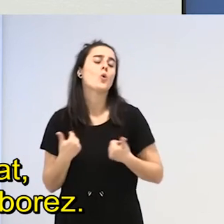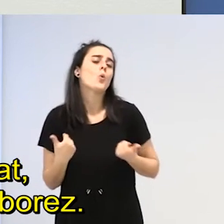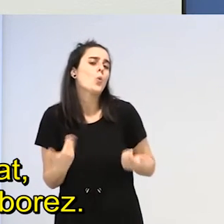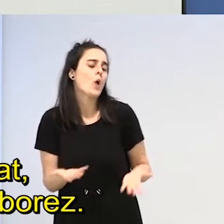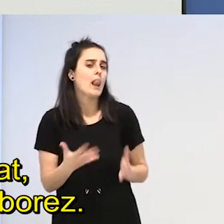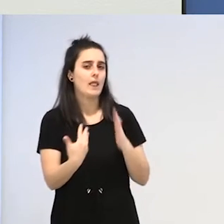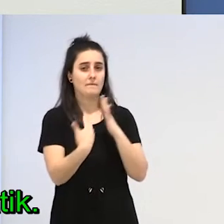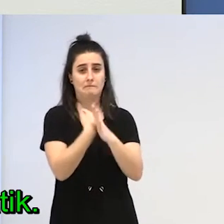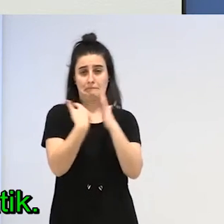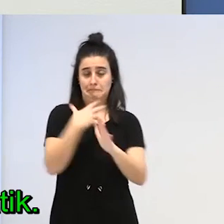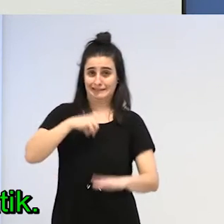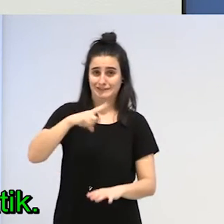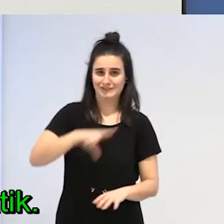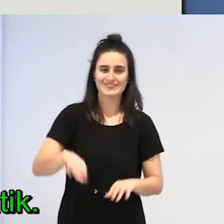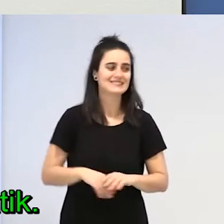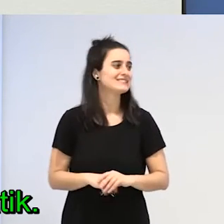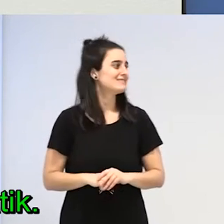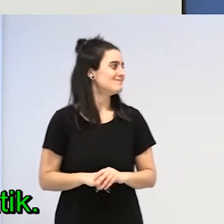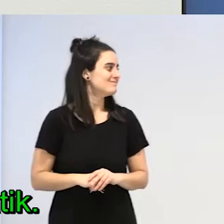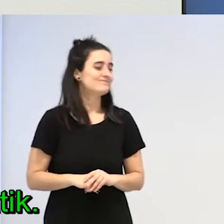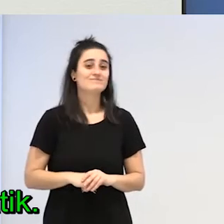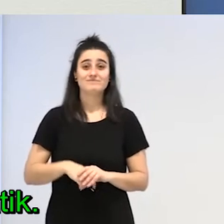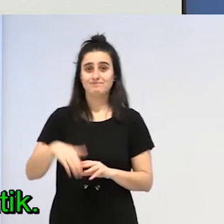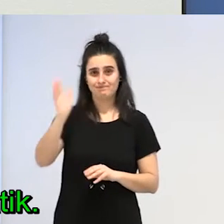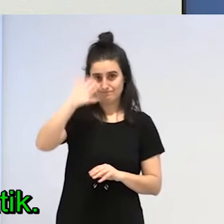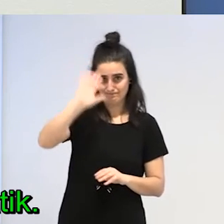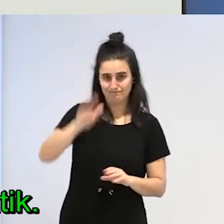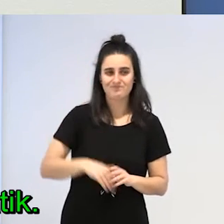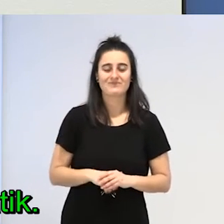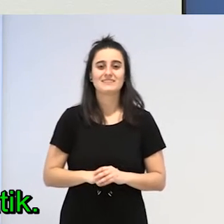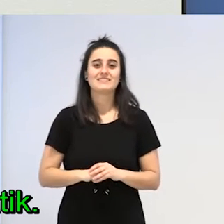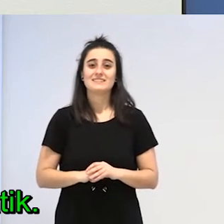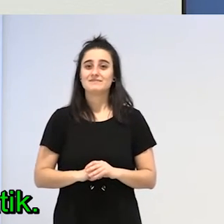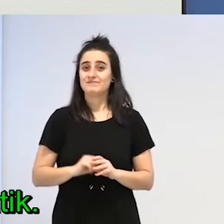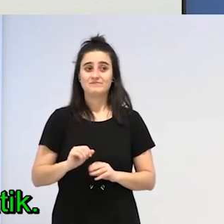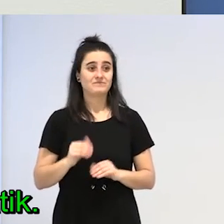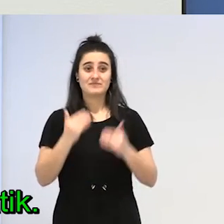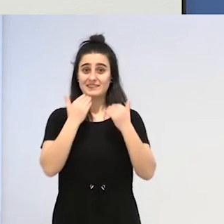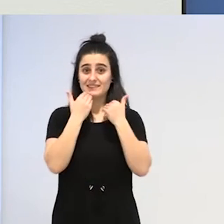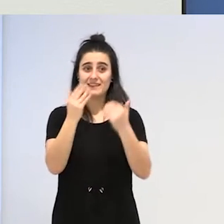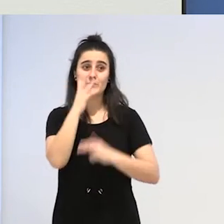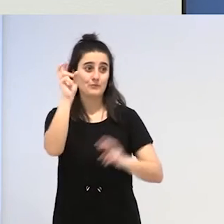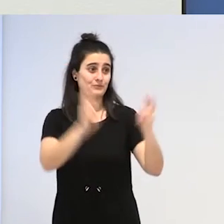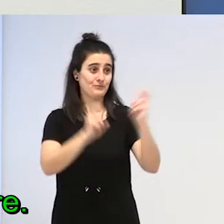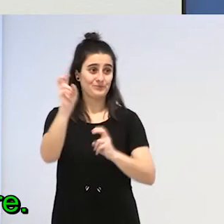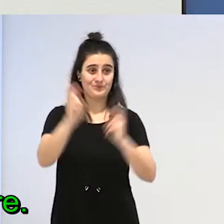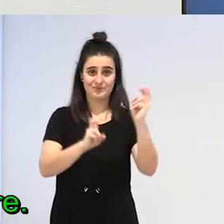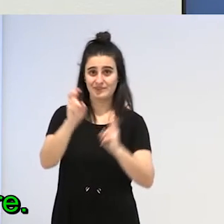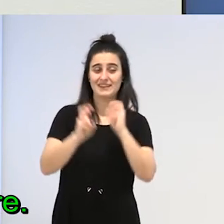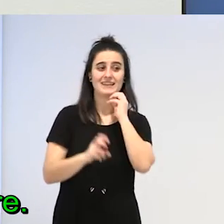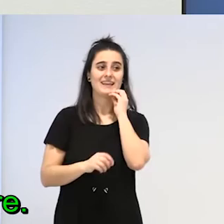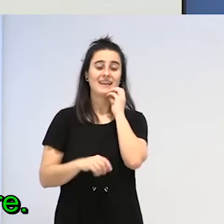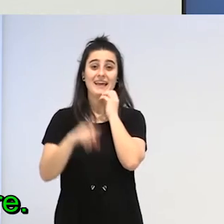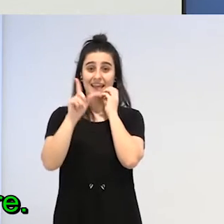izan den, favorez? Vale. Bueno, kaixo, eskerrik asko hemen egoteagatik, eskerrik